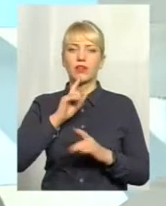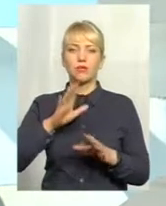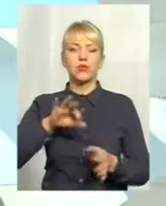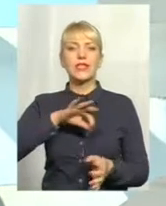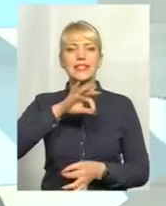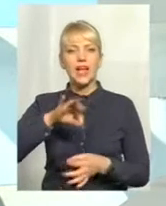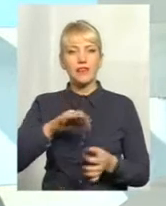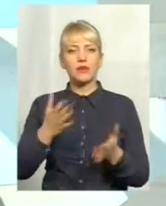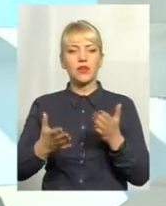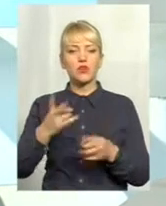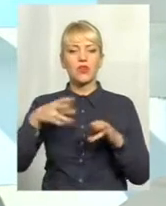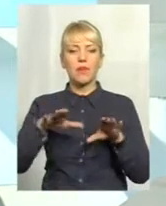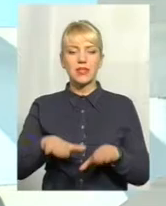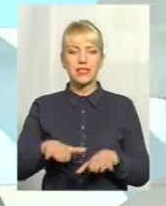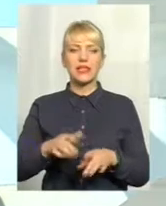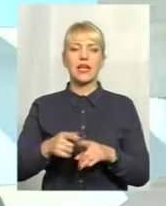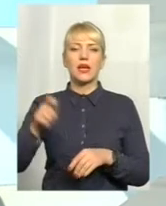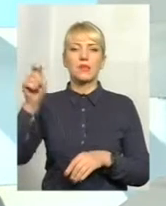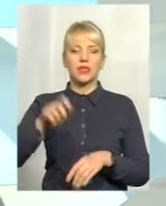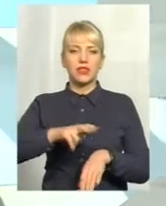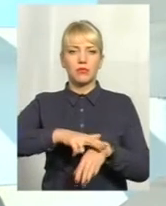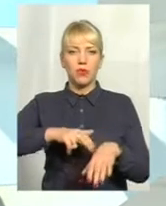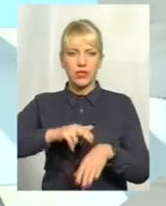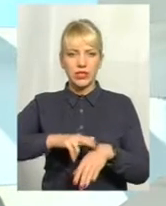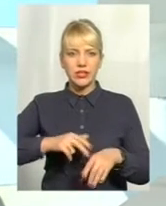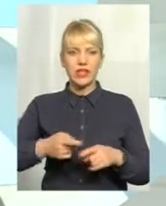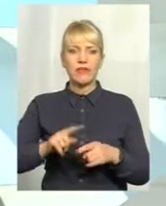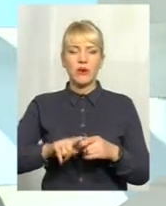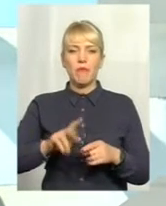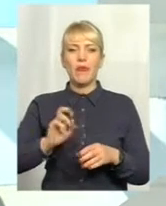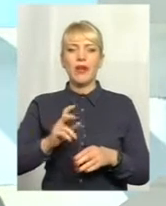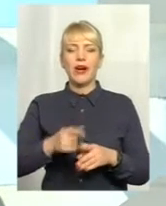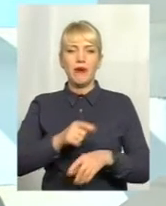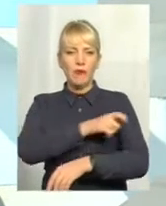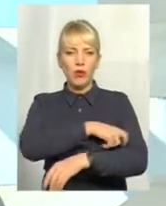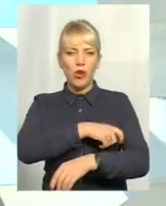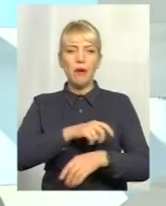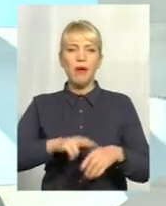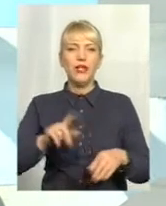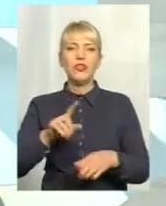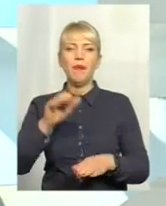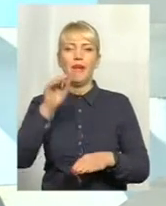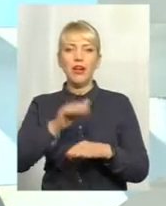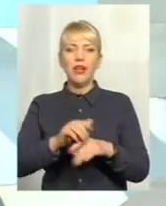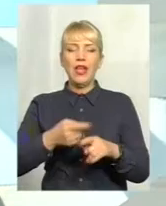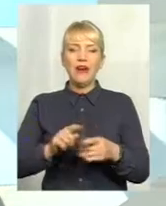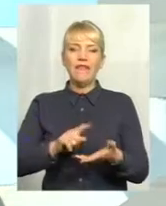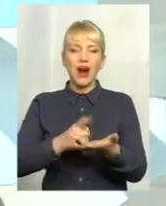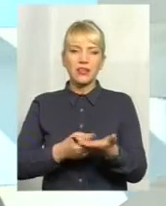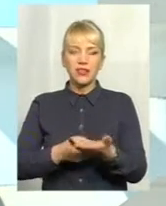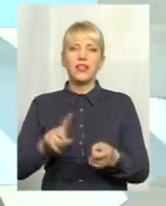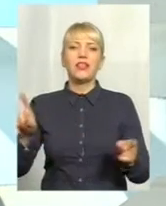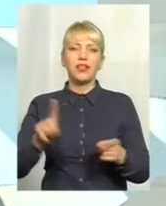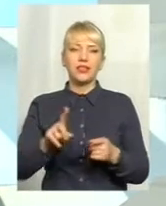якщо на місце пригоди прийдуть працівники правоохоронних органів, то тут, в даному випадку, патрульна поліція також зафіксує цей факт. Тобто буде звернення